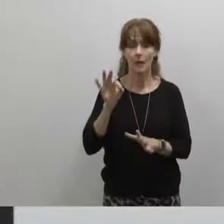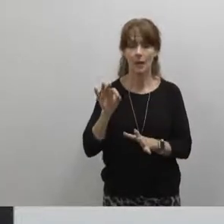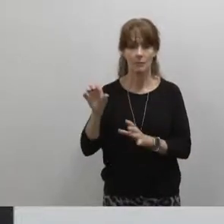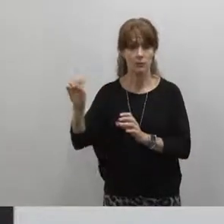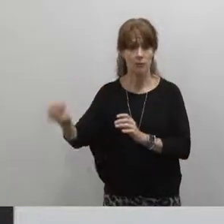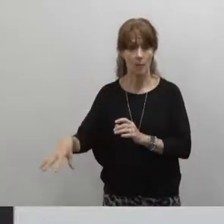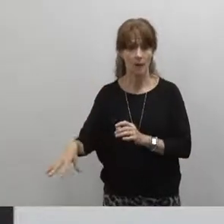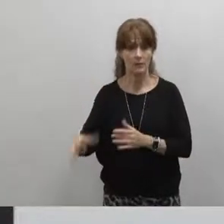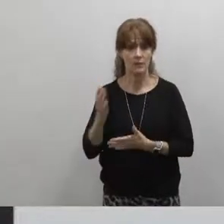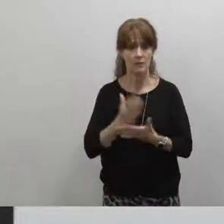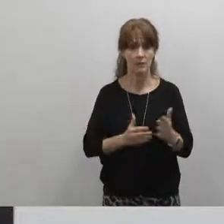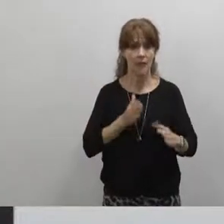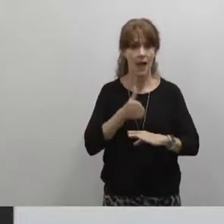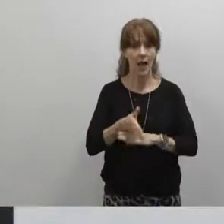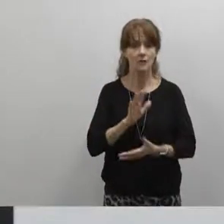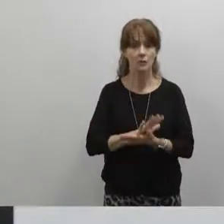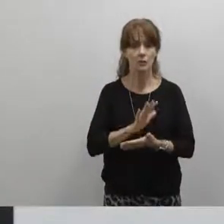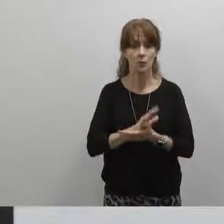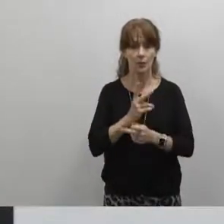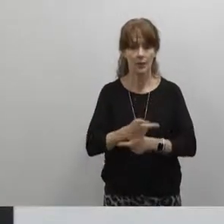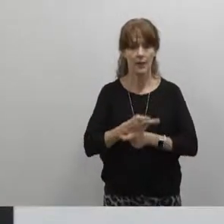chỉ biết xét đây đây chất cái lại nhà